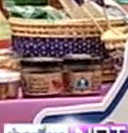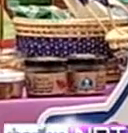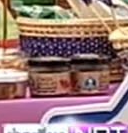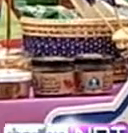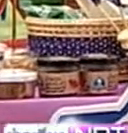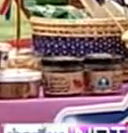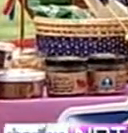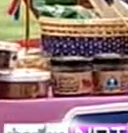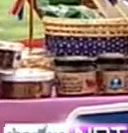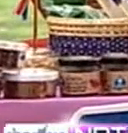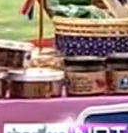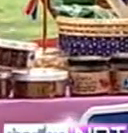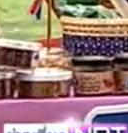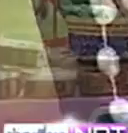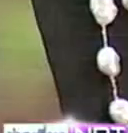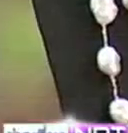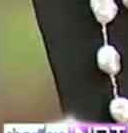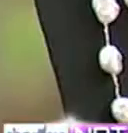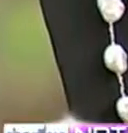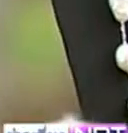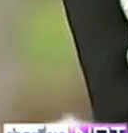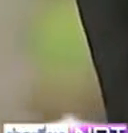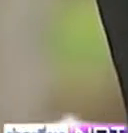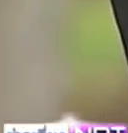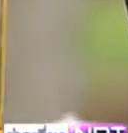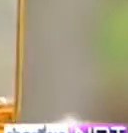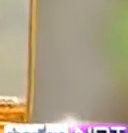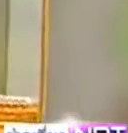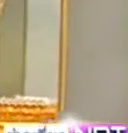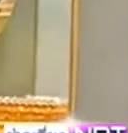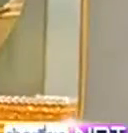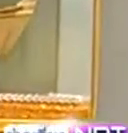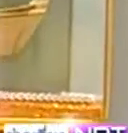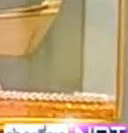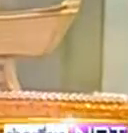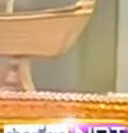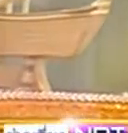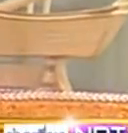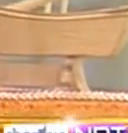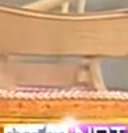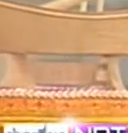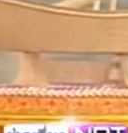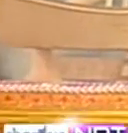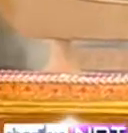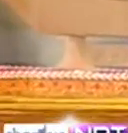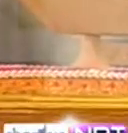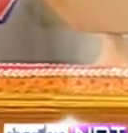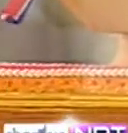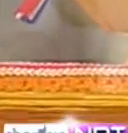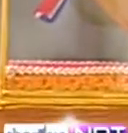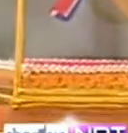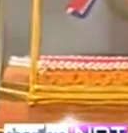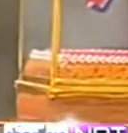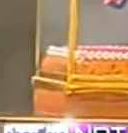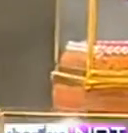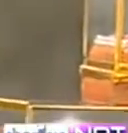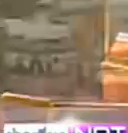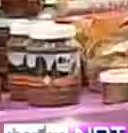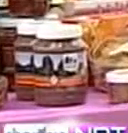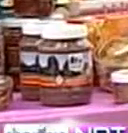ฝรั่งเข้ามาท่องเที่ยวเมืองไทยบอกไอไลไอไลพีๆชอบหนักหนาแน่นิน